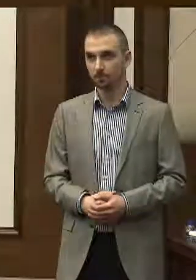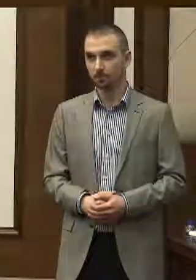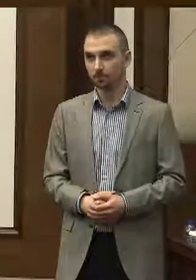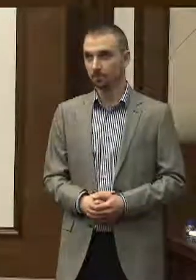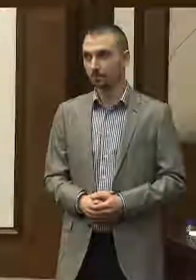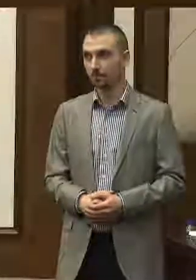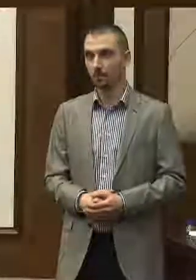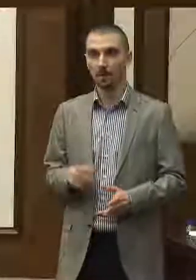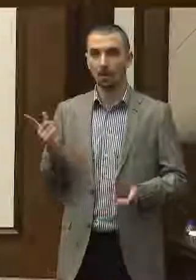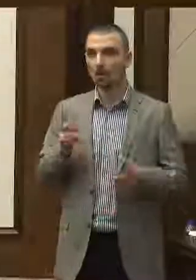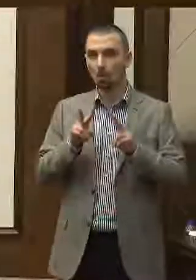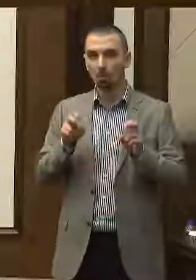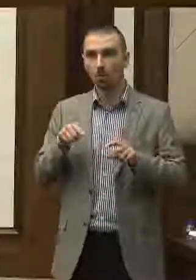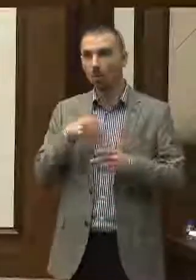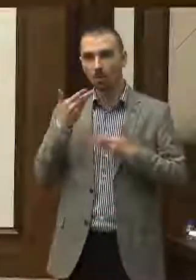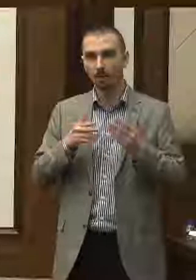Ekranda ne anlatılacak?